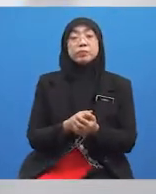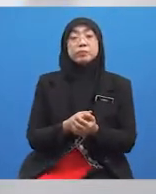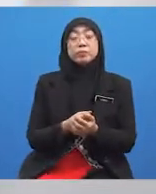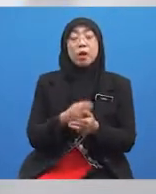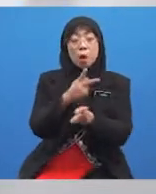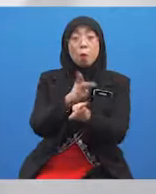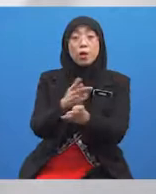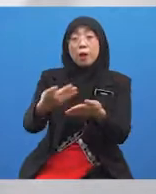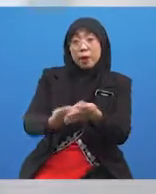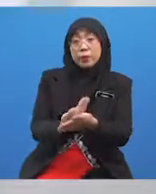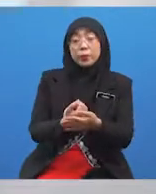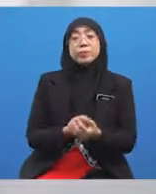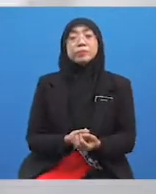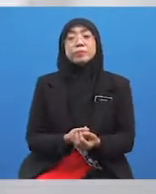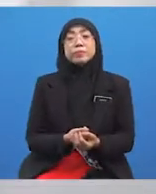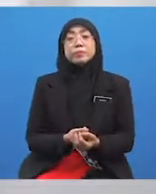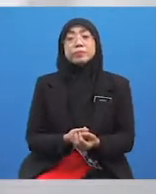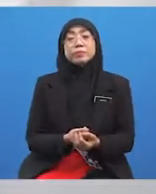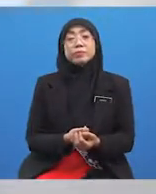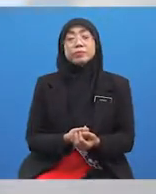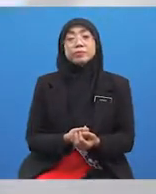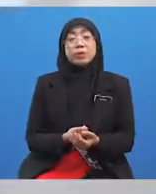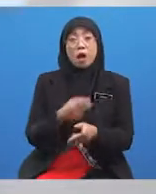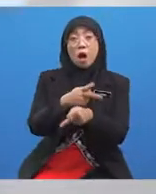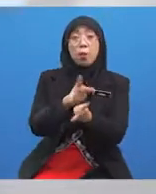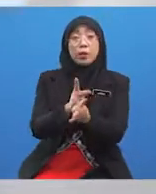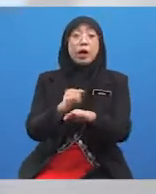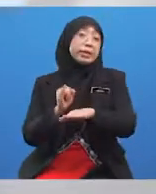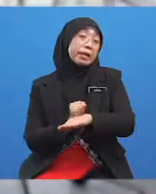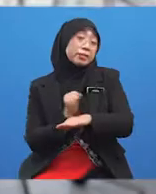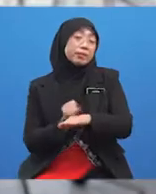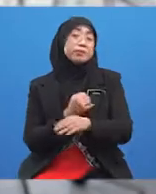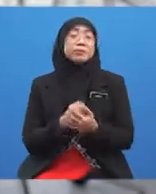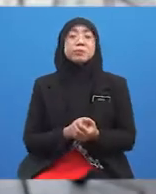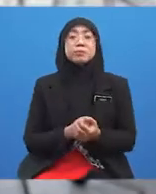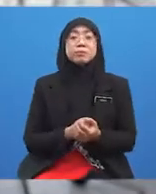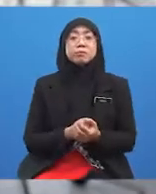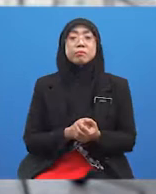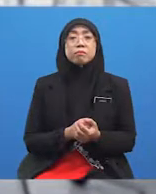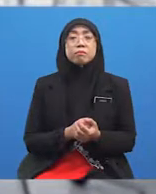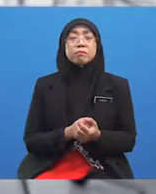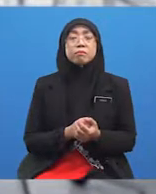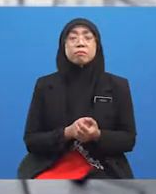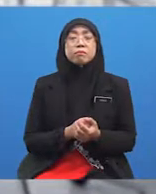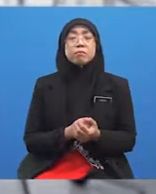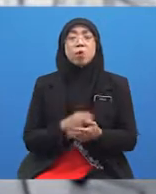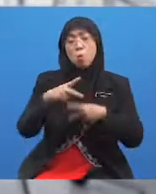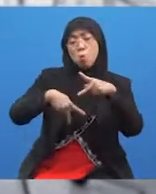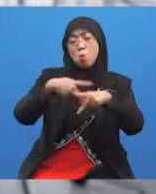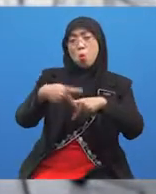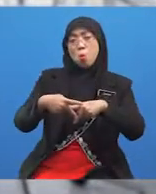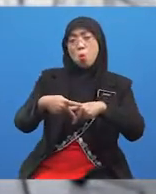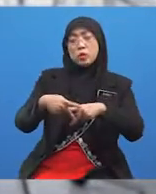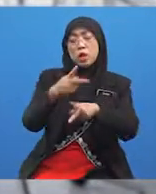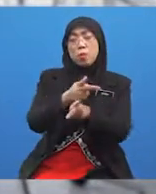baharu, proses pembelian produk industri. Proses pembelian produk pengguna.